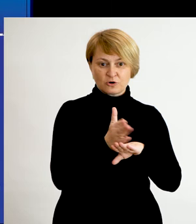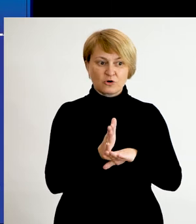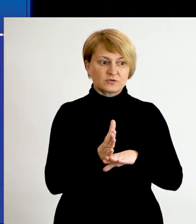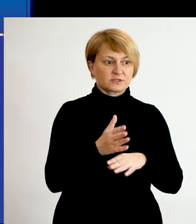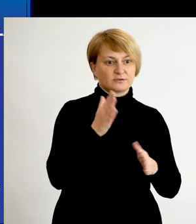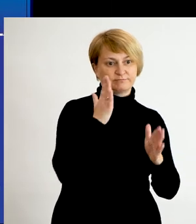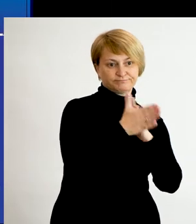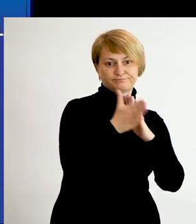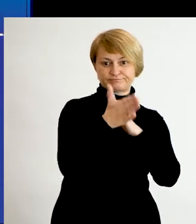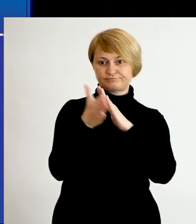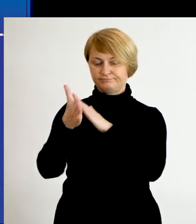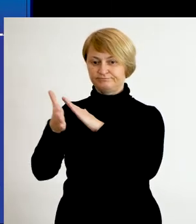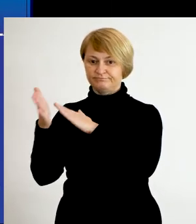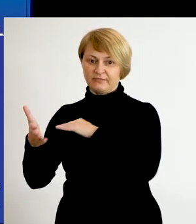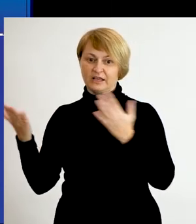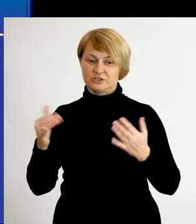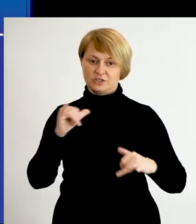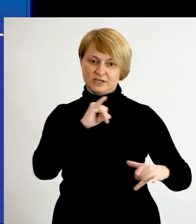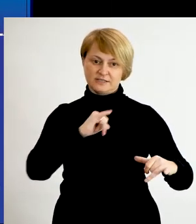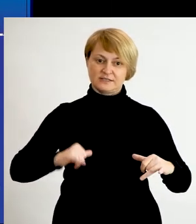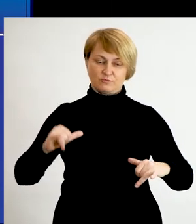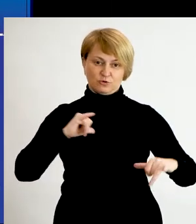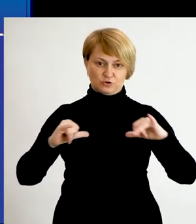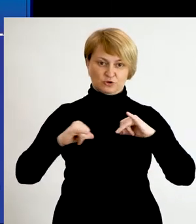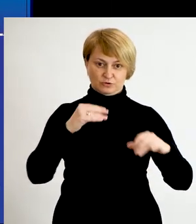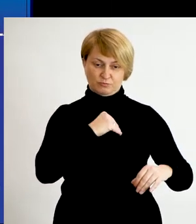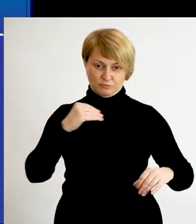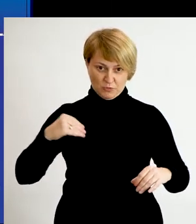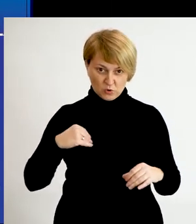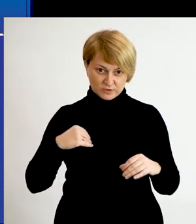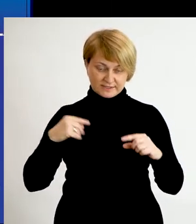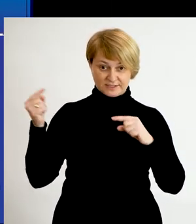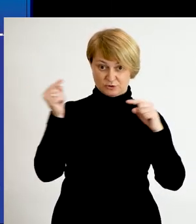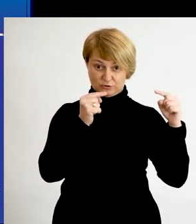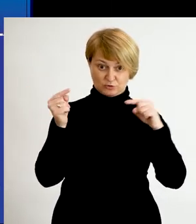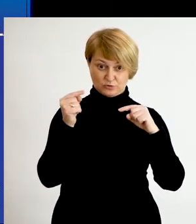samorządów z całej Polski na inwestycje i wydatki. Więc